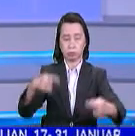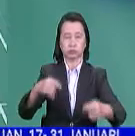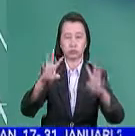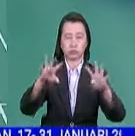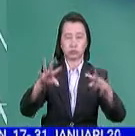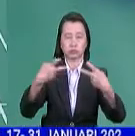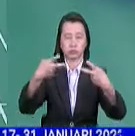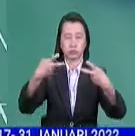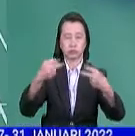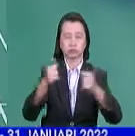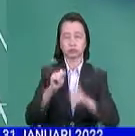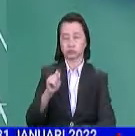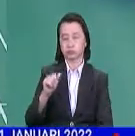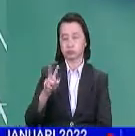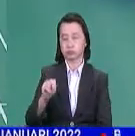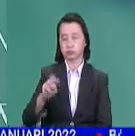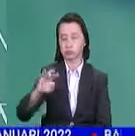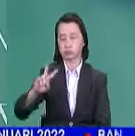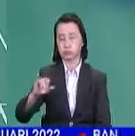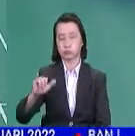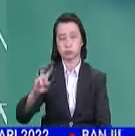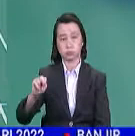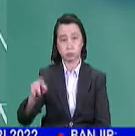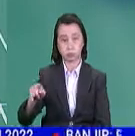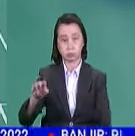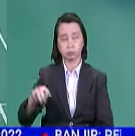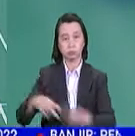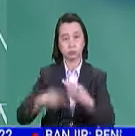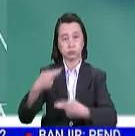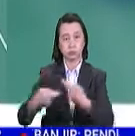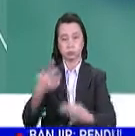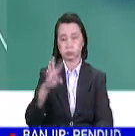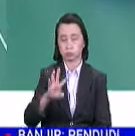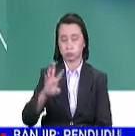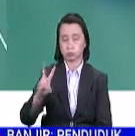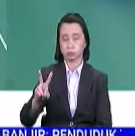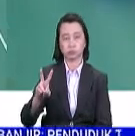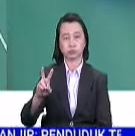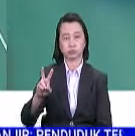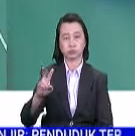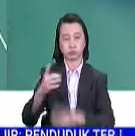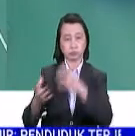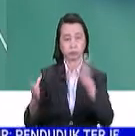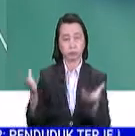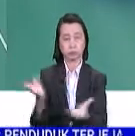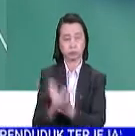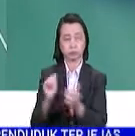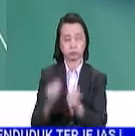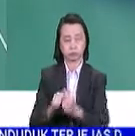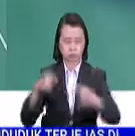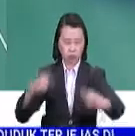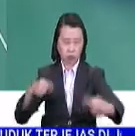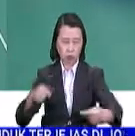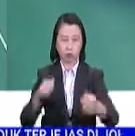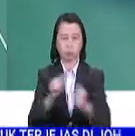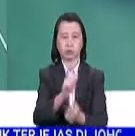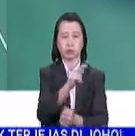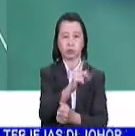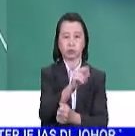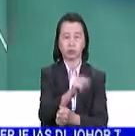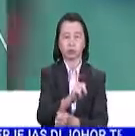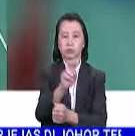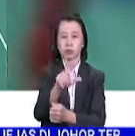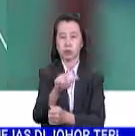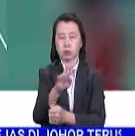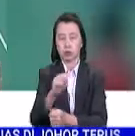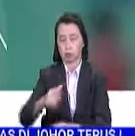akhir tersebut, Tanji Yin Wei yang menghuni ranking ke-40 dunia bermula cemerlang memberi tentangan sengit kepada Qian Meng dan Lai